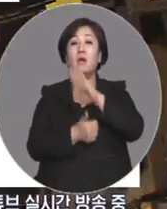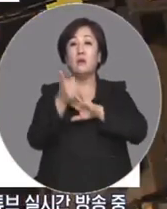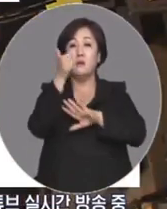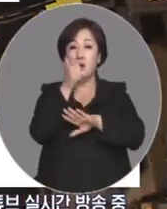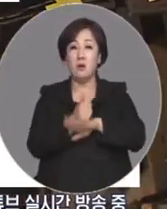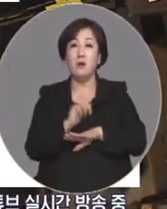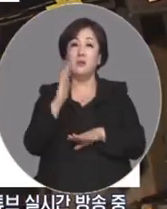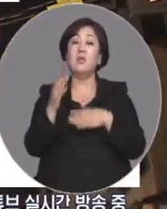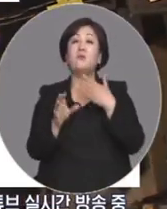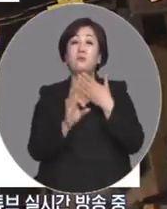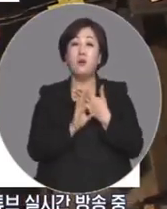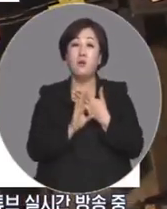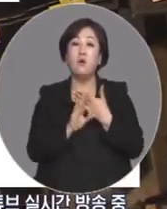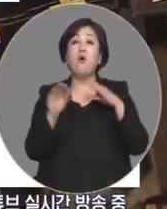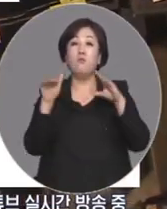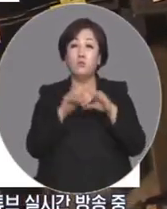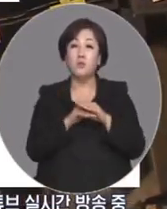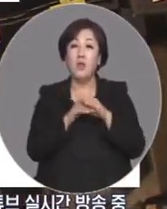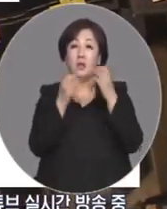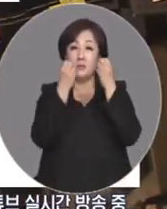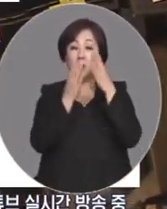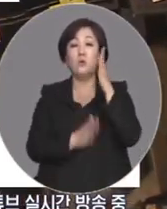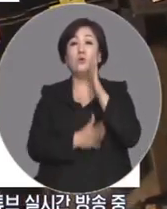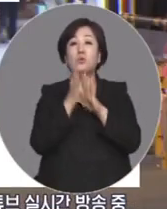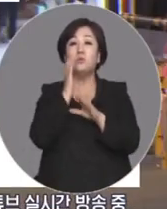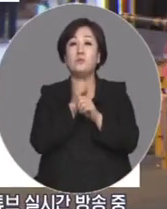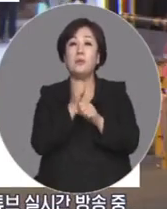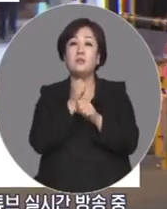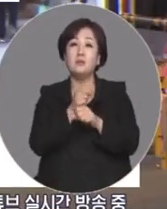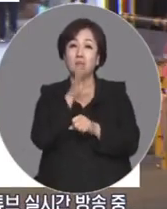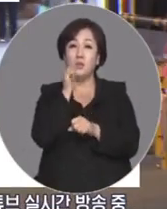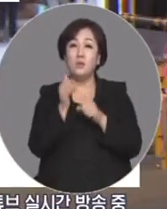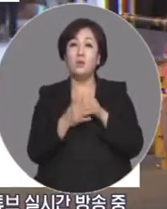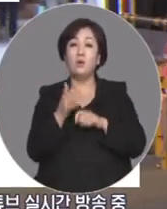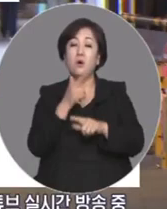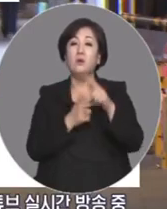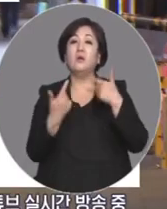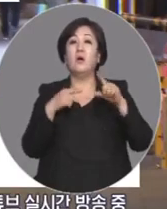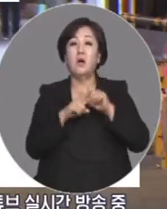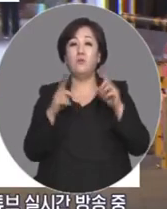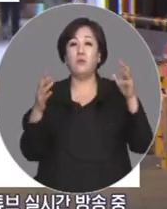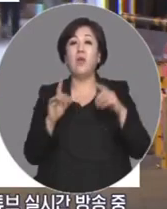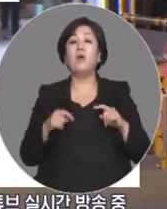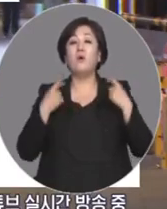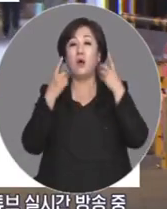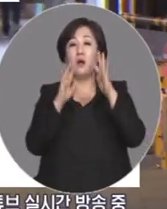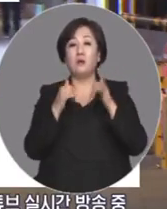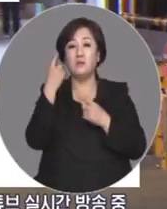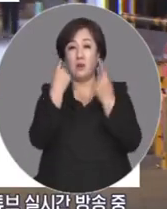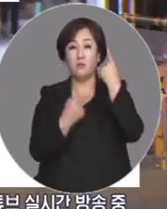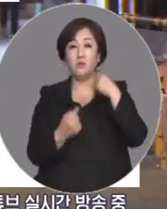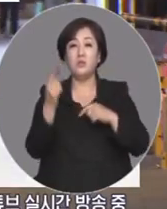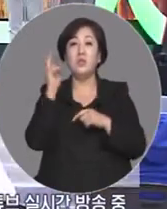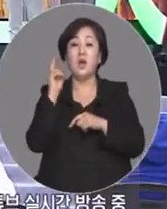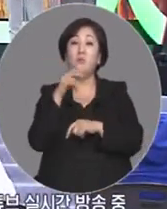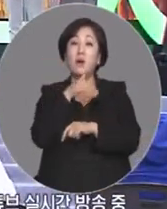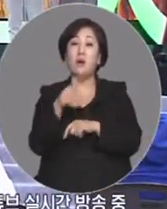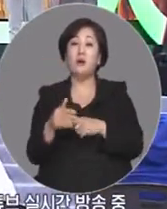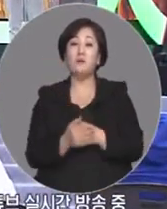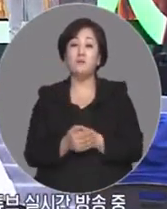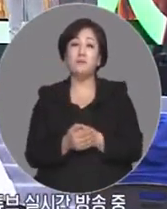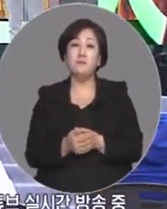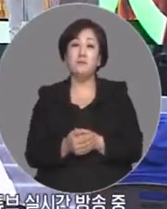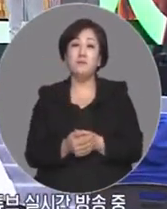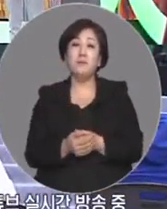은 문화의 새로운 모습으로 자리 매김 해서 당한게 유치해도 많은 도움이 될 걸로 생각이 되고 있습니다